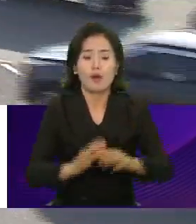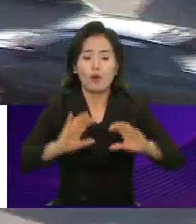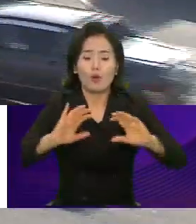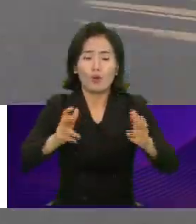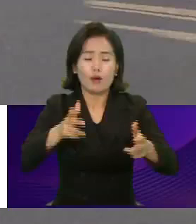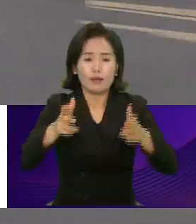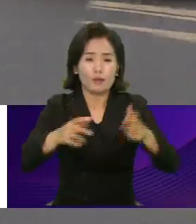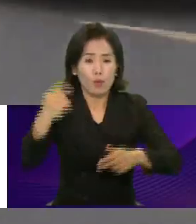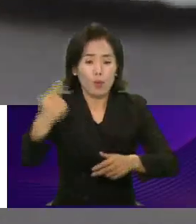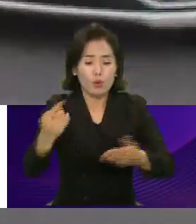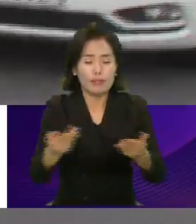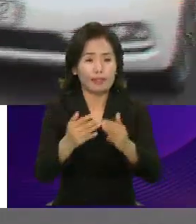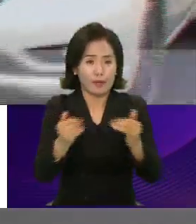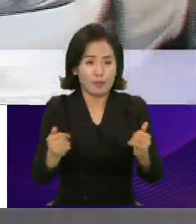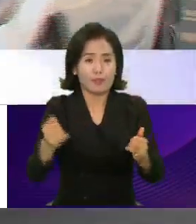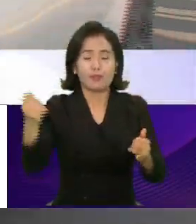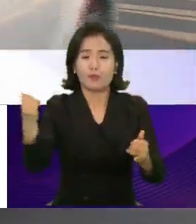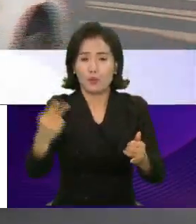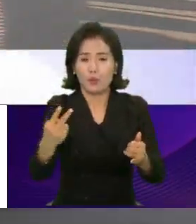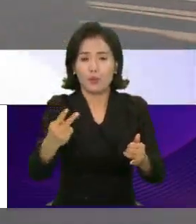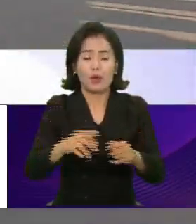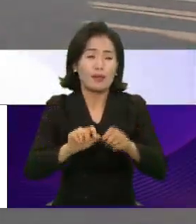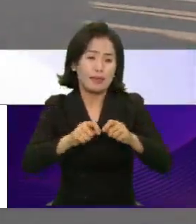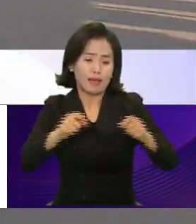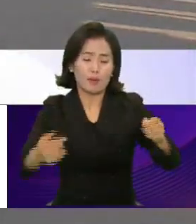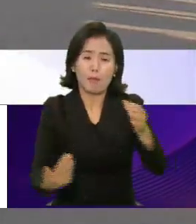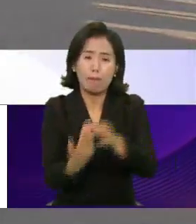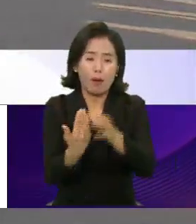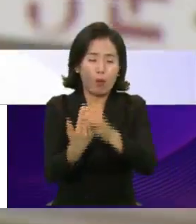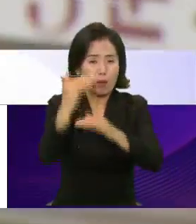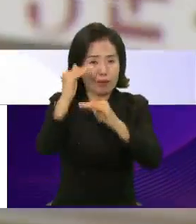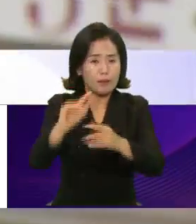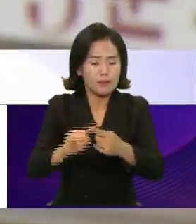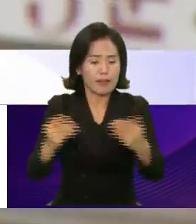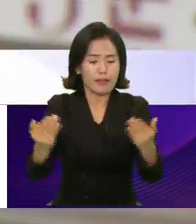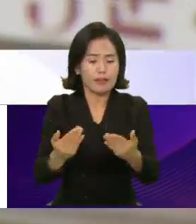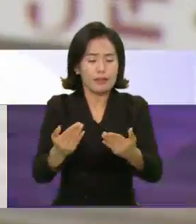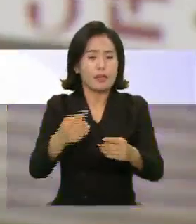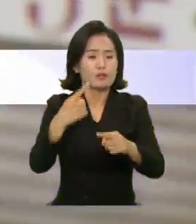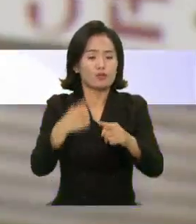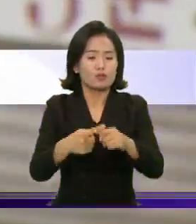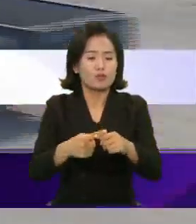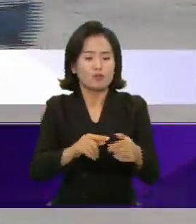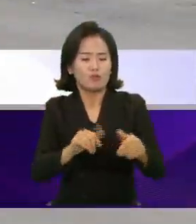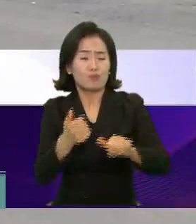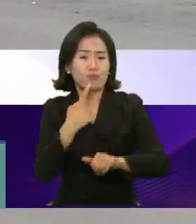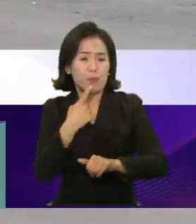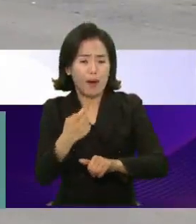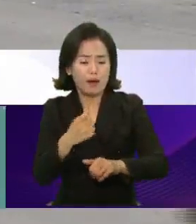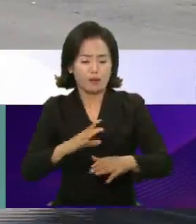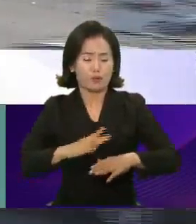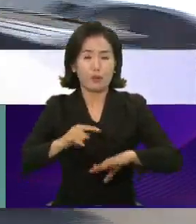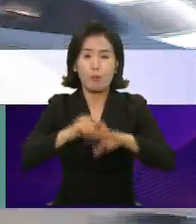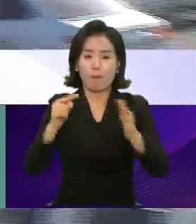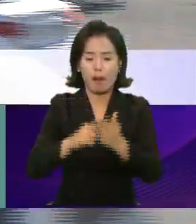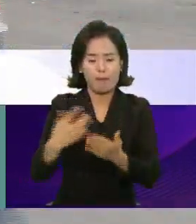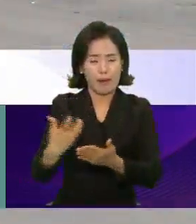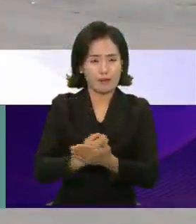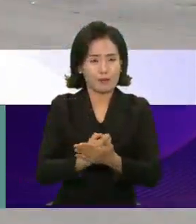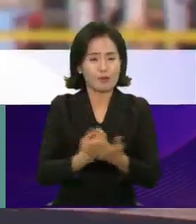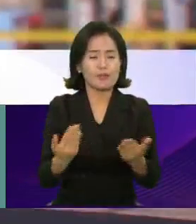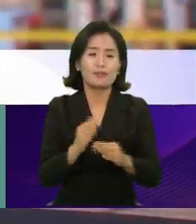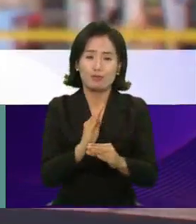국가산단으로 출근하는 노동자들. 연이은 사고 소식에 일하다 목숨을 잃을지 모른다는 두려움마저 안고